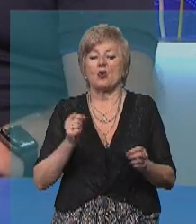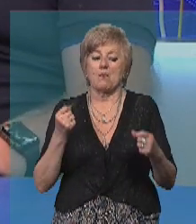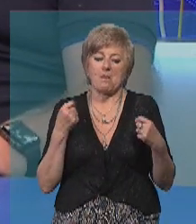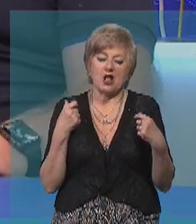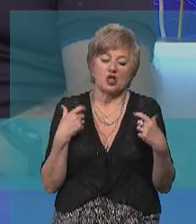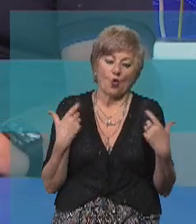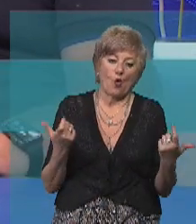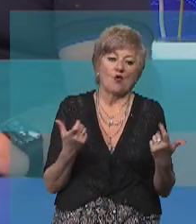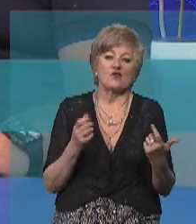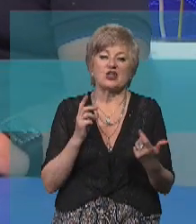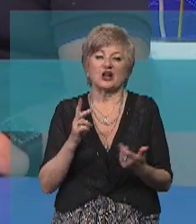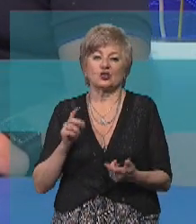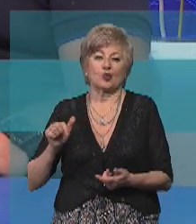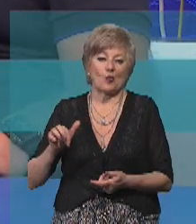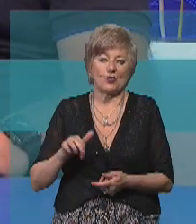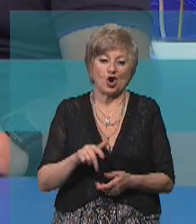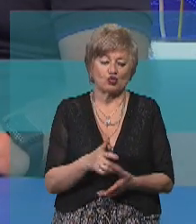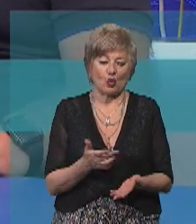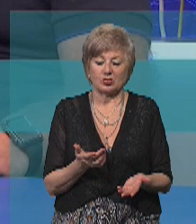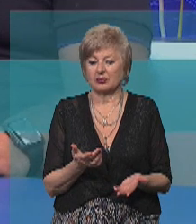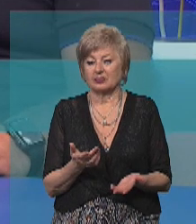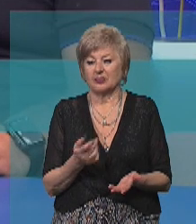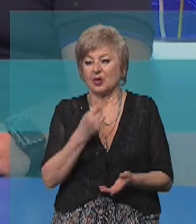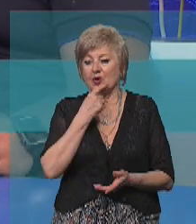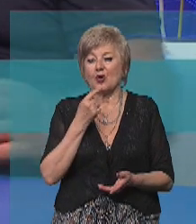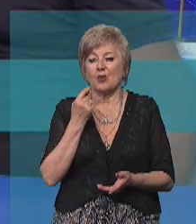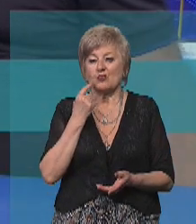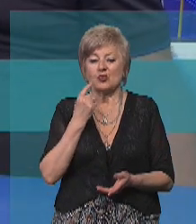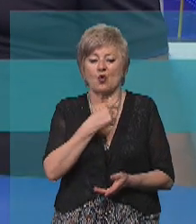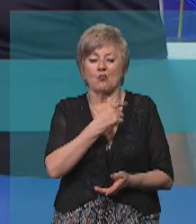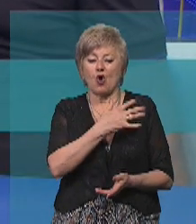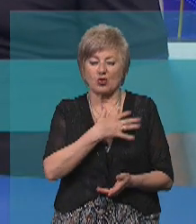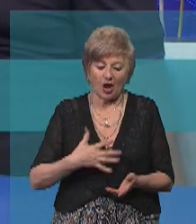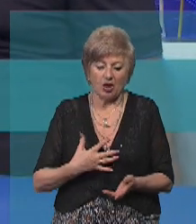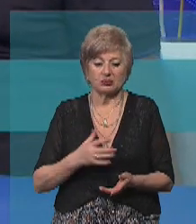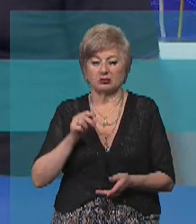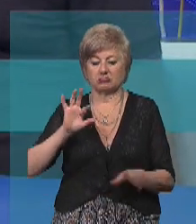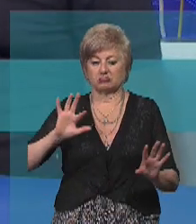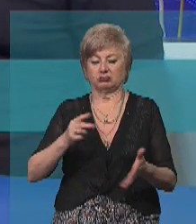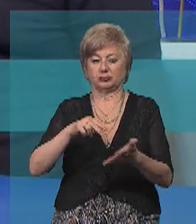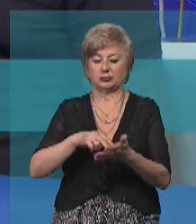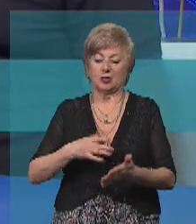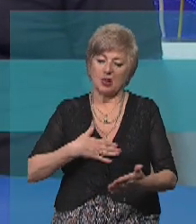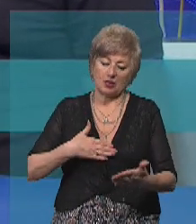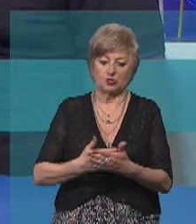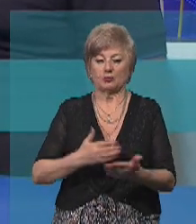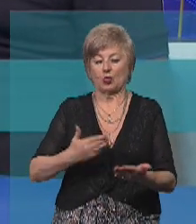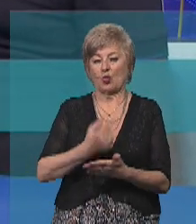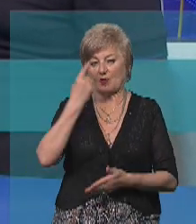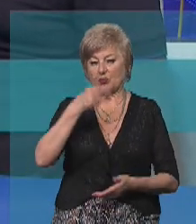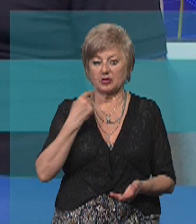полковник, який пройшов, там, я не знаю, там дуже багато там поранений, і він став от тим новим обличчям. Або якийсь